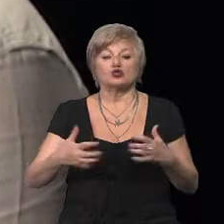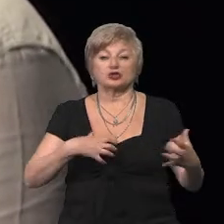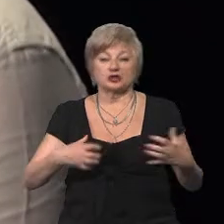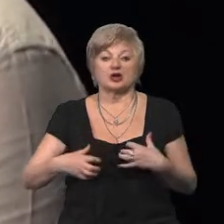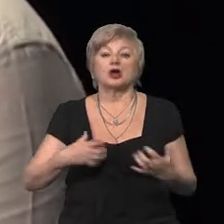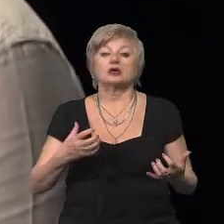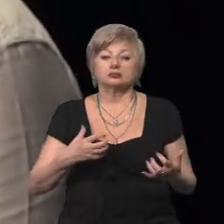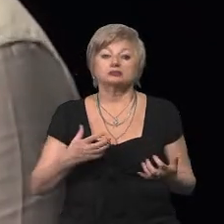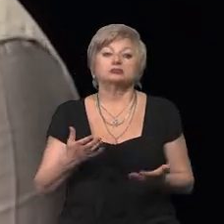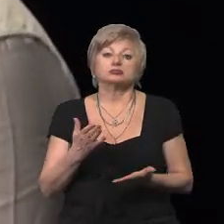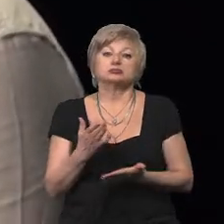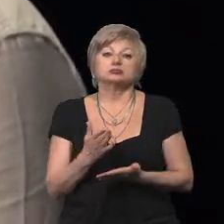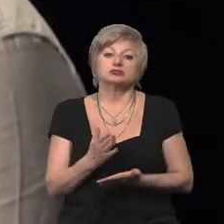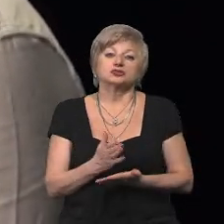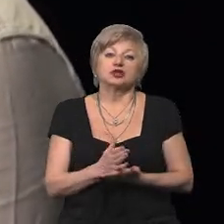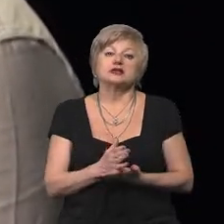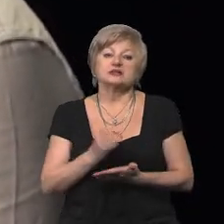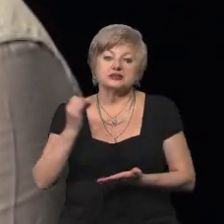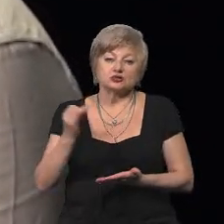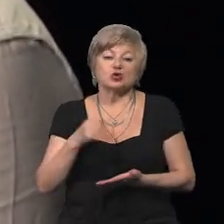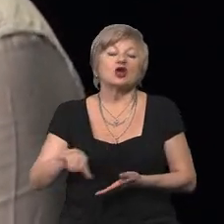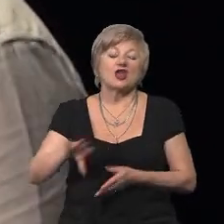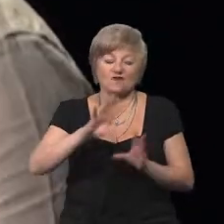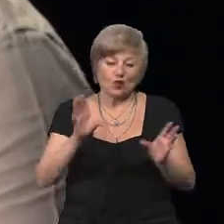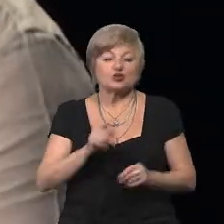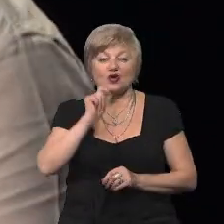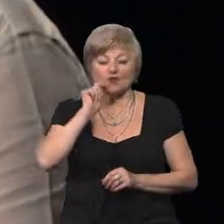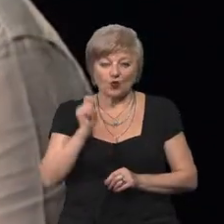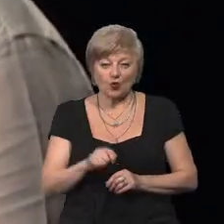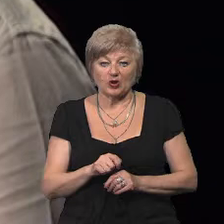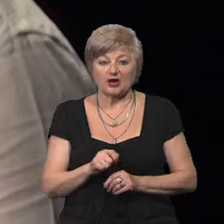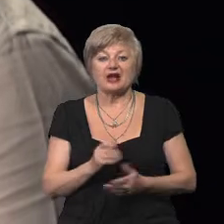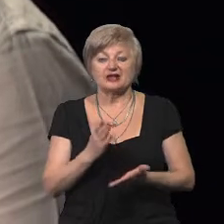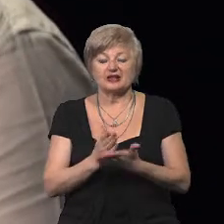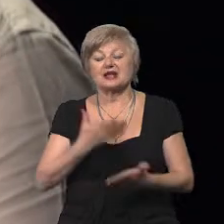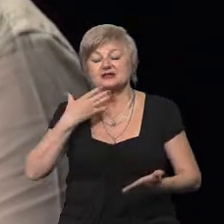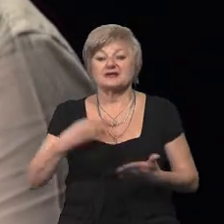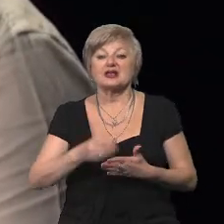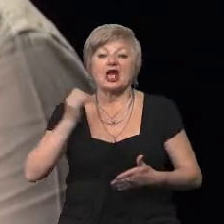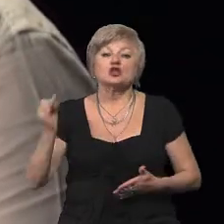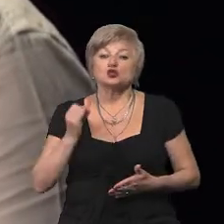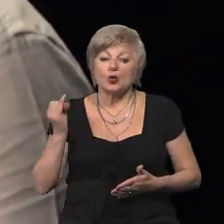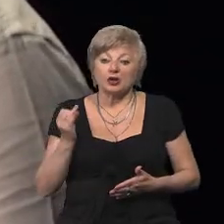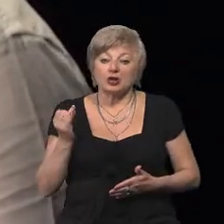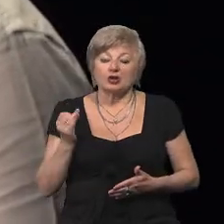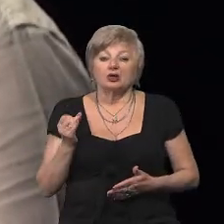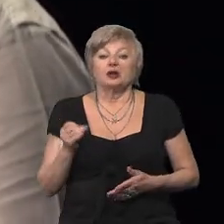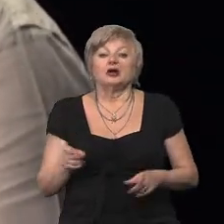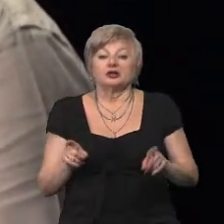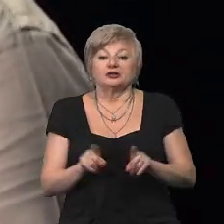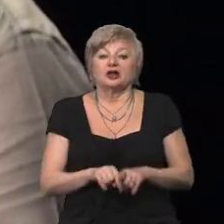в Запорожье, в Запорожском крае, да и вообще в Украине в целом, у них есть уже своя история. Также у них есть своя